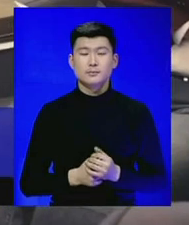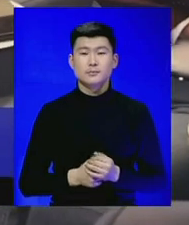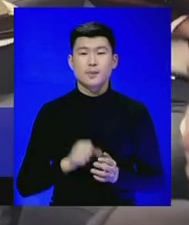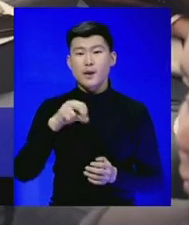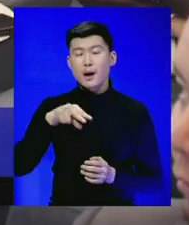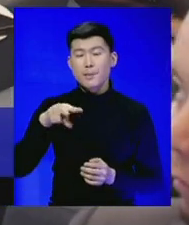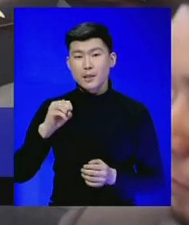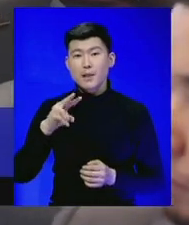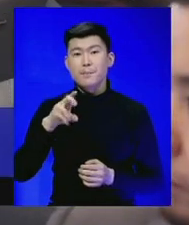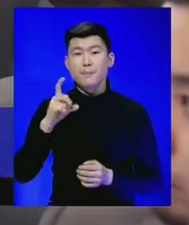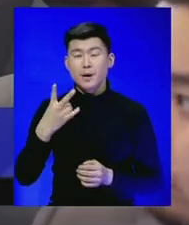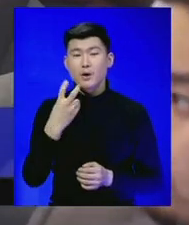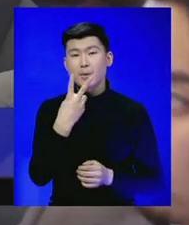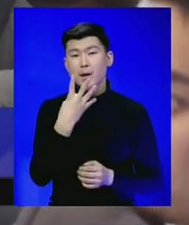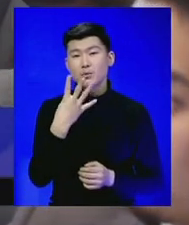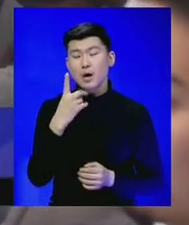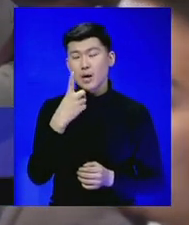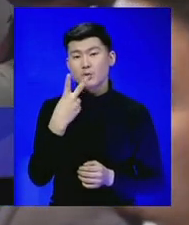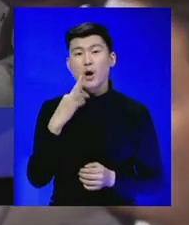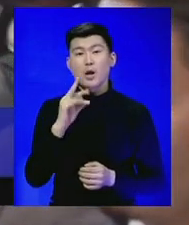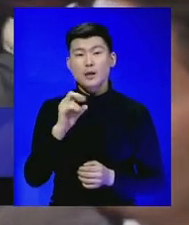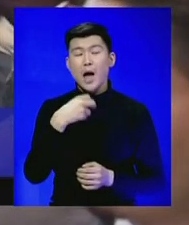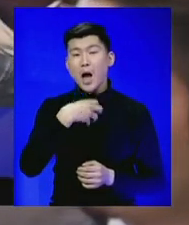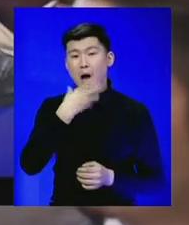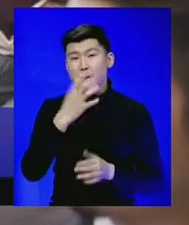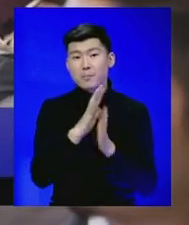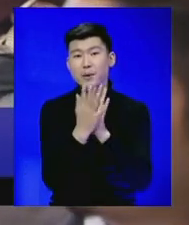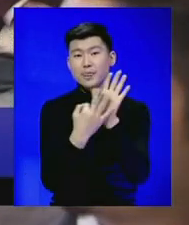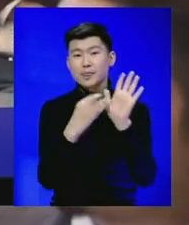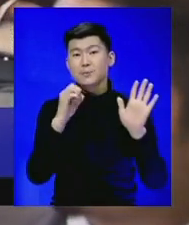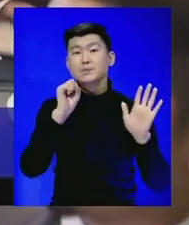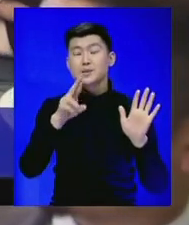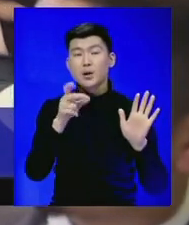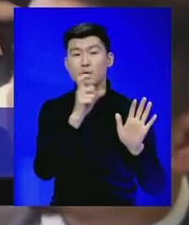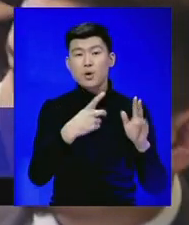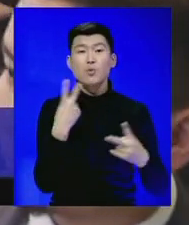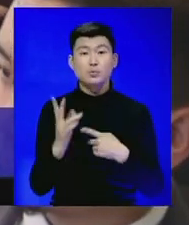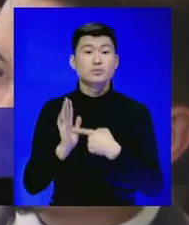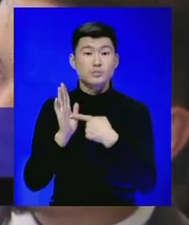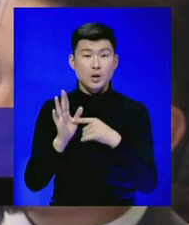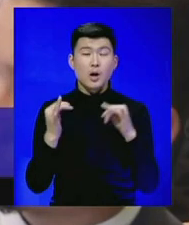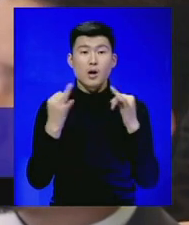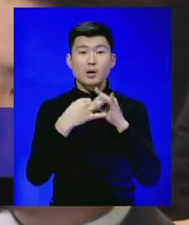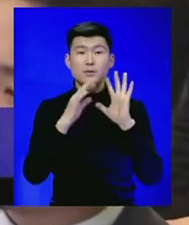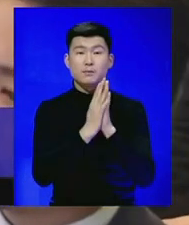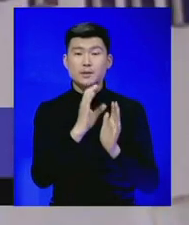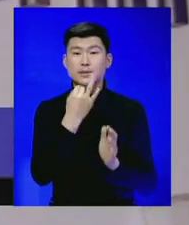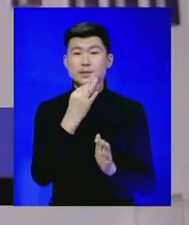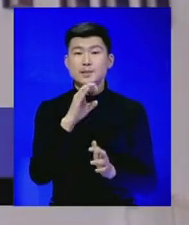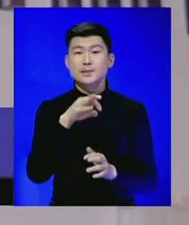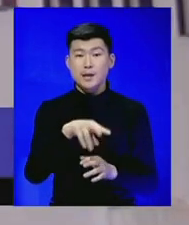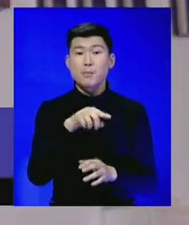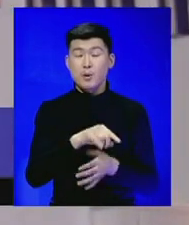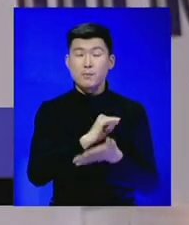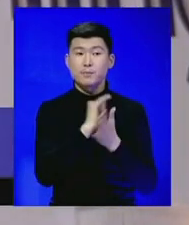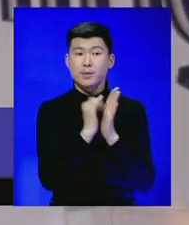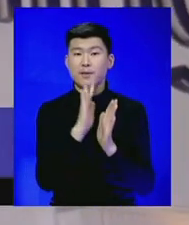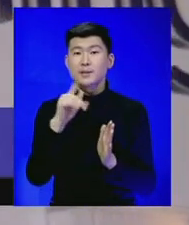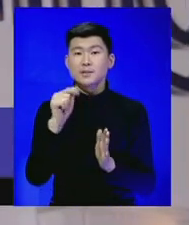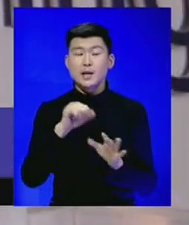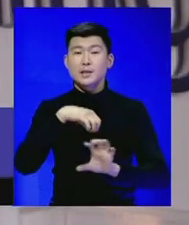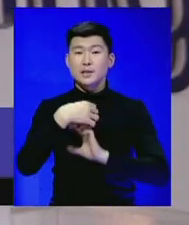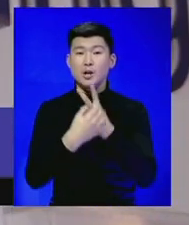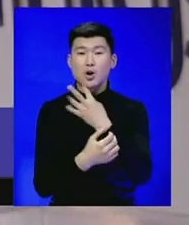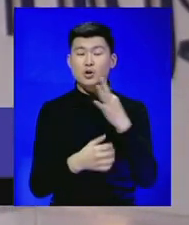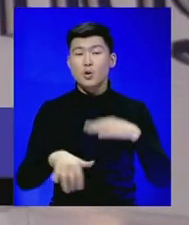Apple Pay 2014 оноос эхлэн iPhone 800 сая гаруй хэрэглэгчэд үйлчилж байгаа цахим төлбөр тооцооны систем юм. Харин Visa бол дэлхийн